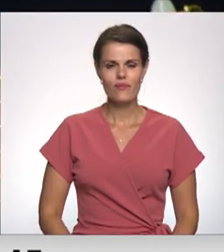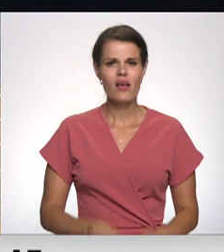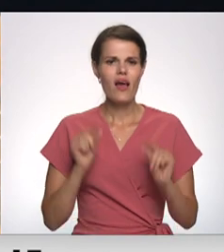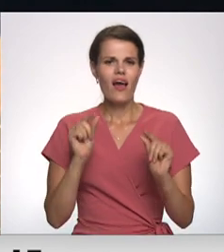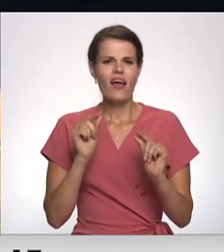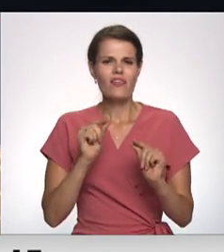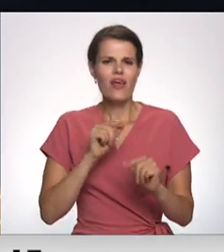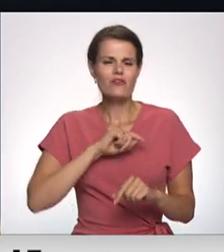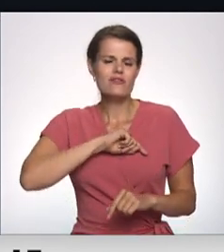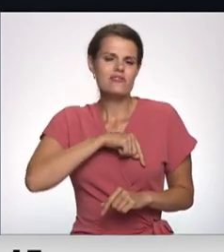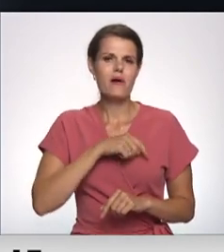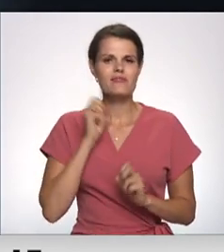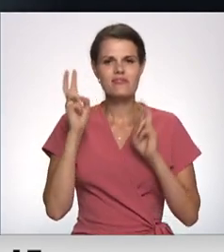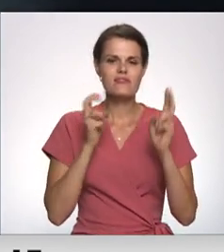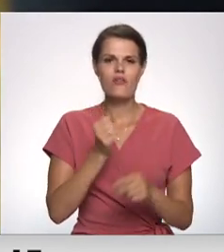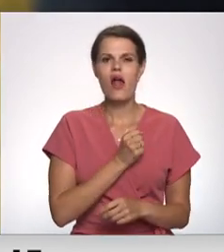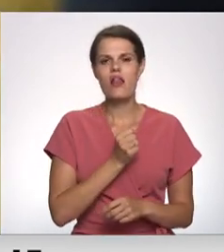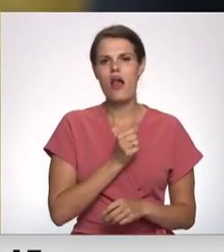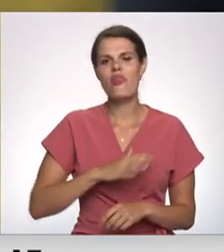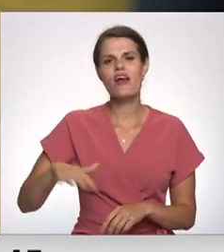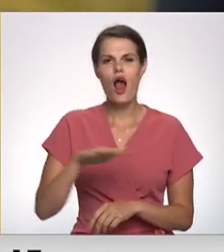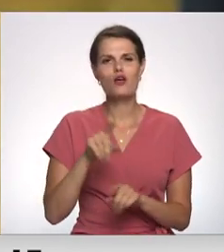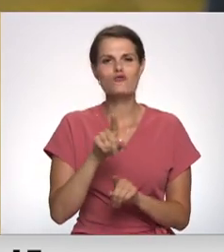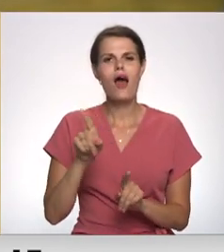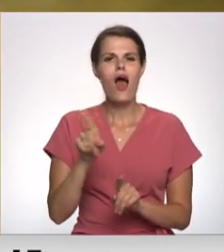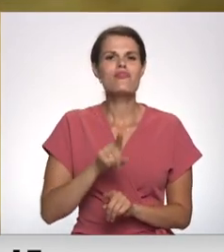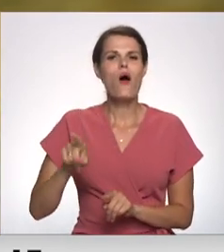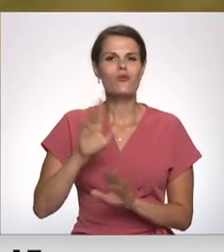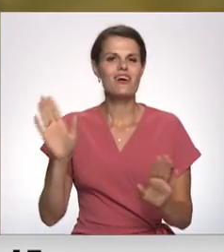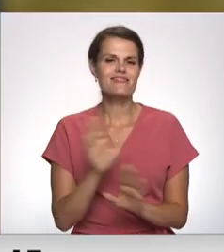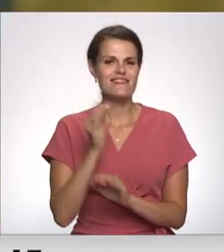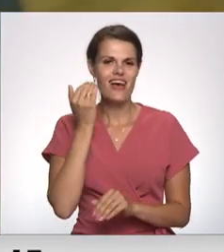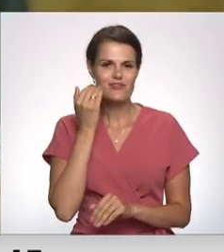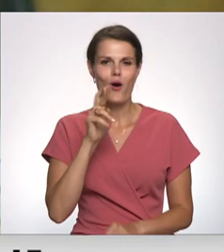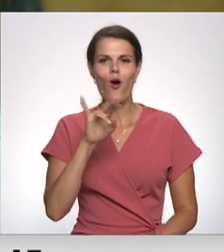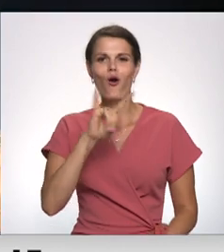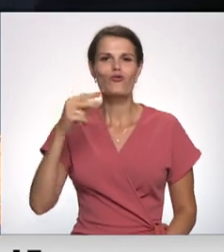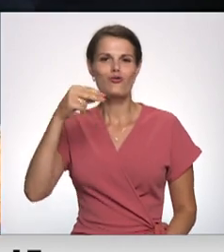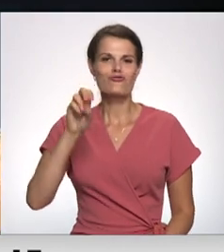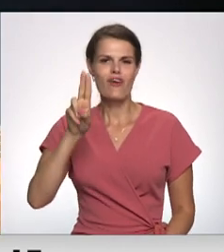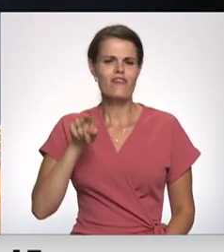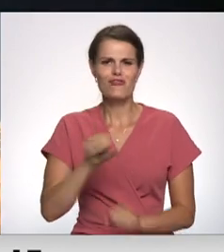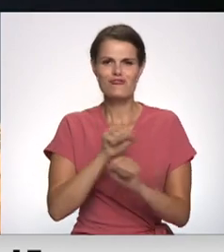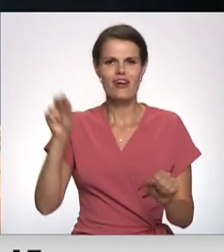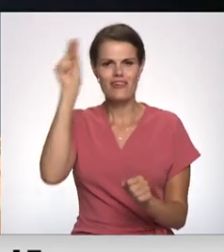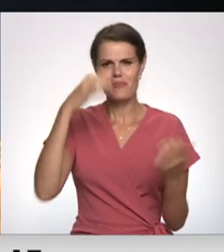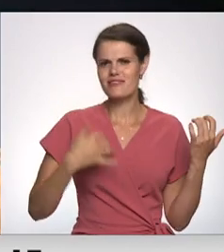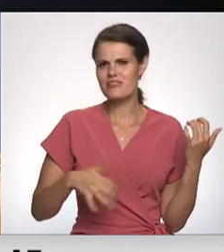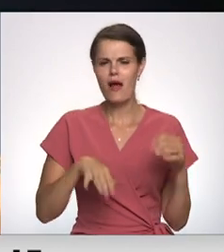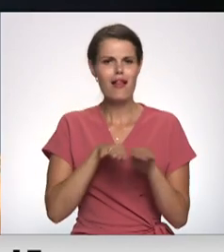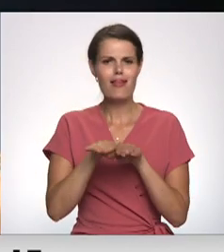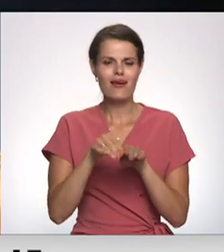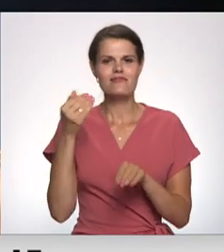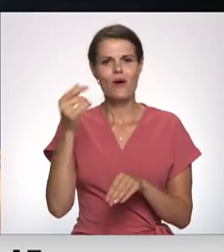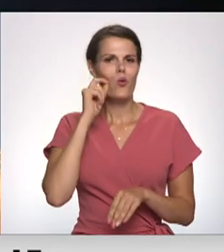Nedaudz smeldzīgi skan latgaliešu tautas dziesma Rūžeņa. Igors no Ukrainas to spēlēt iemācījies ātri. Viņš saka, motīvs ļoti līdzīgs